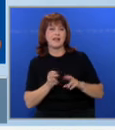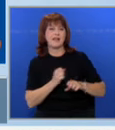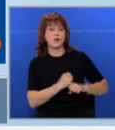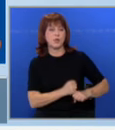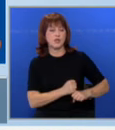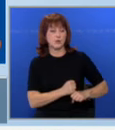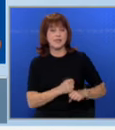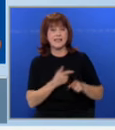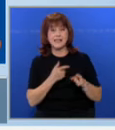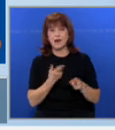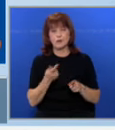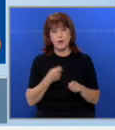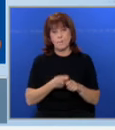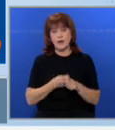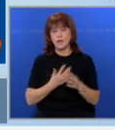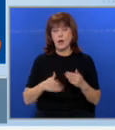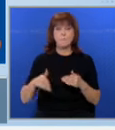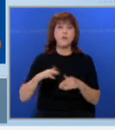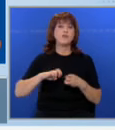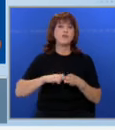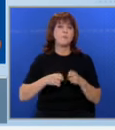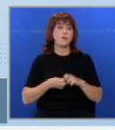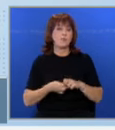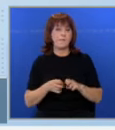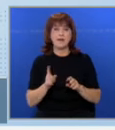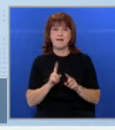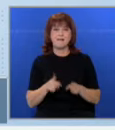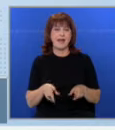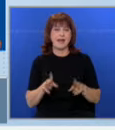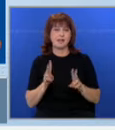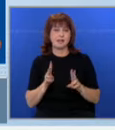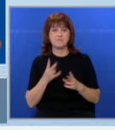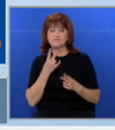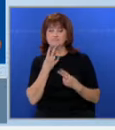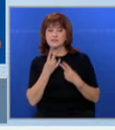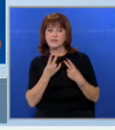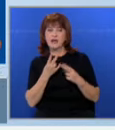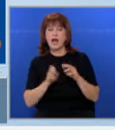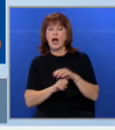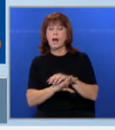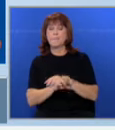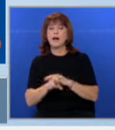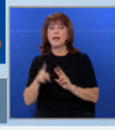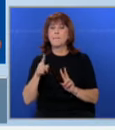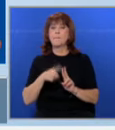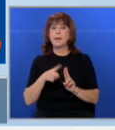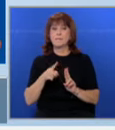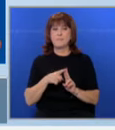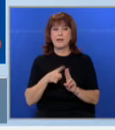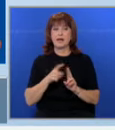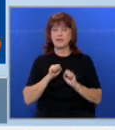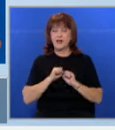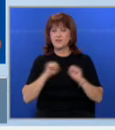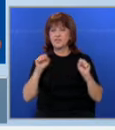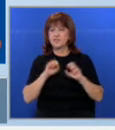Конституцията, които създадоха повече проблеми, отколкото решения. Забелязваме кампанията на Продължаваме промяната да